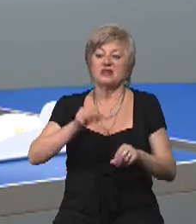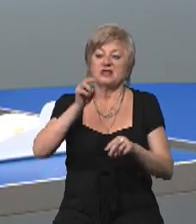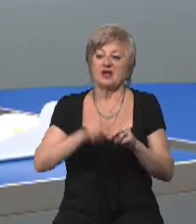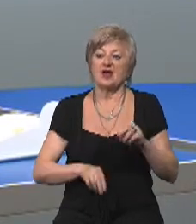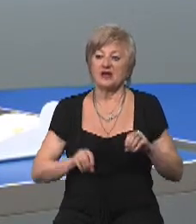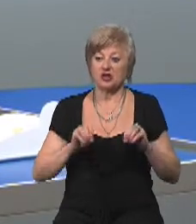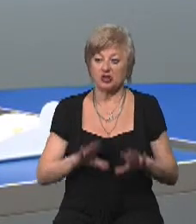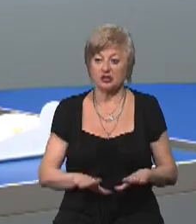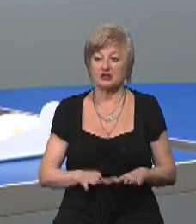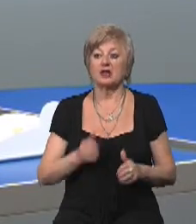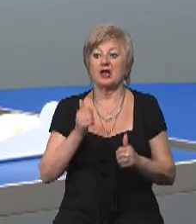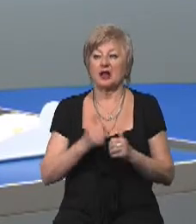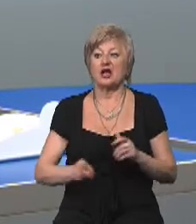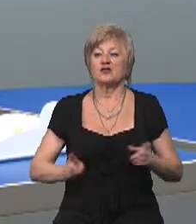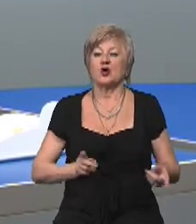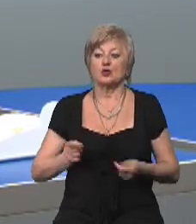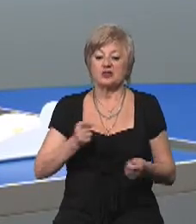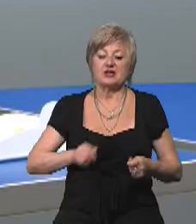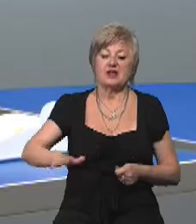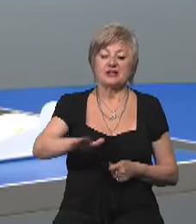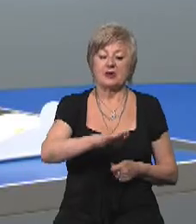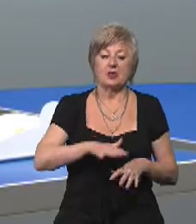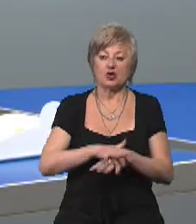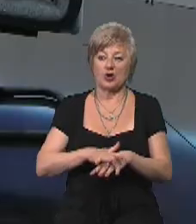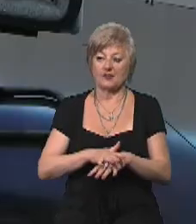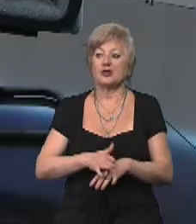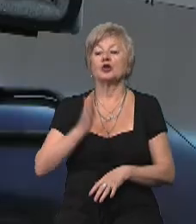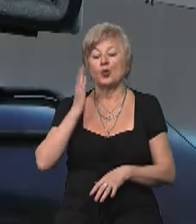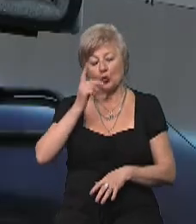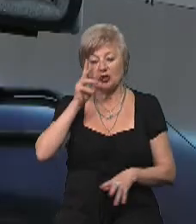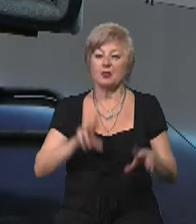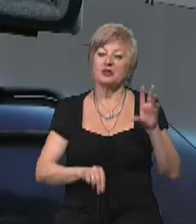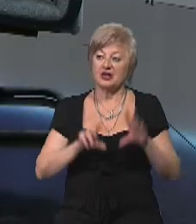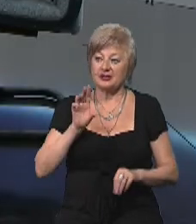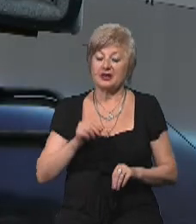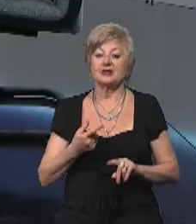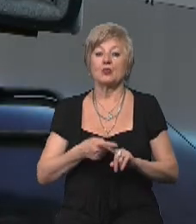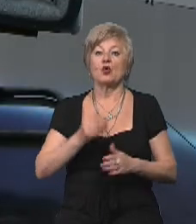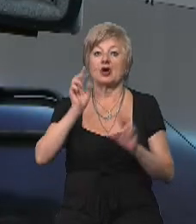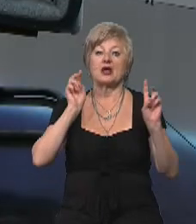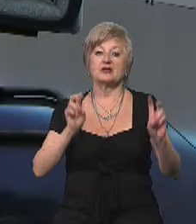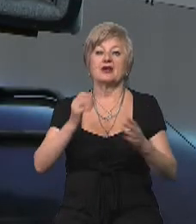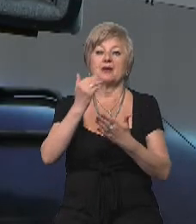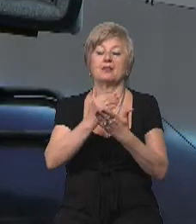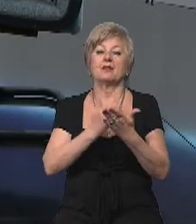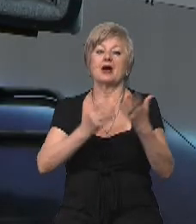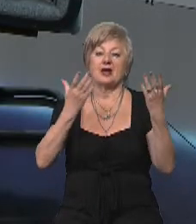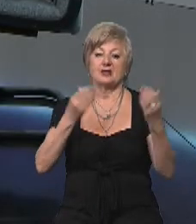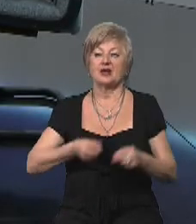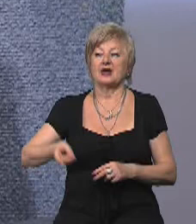Тобто у кожній адміністрації адміністративній територіальній єдиниці. Будемо сподіватися, а програма «Тема дня» буде відслідковувати